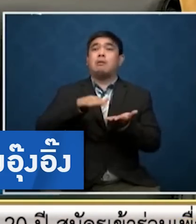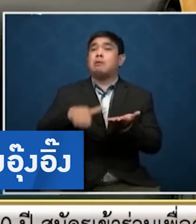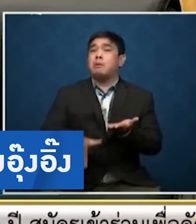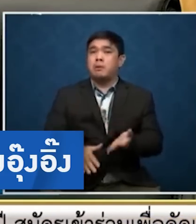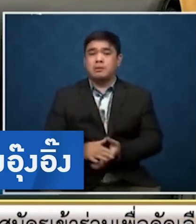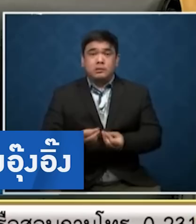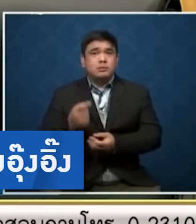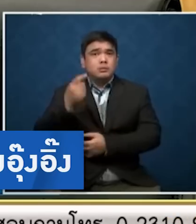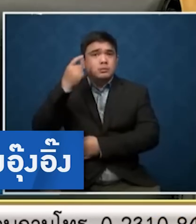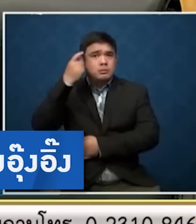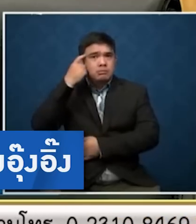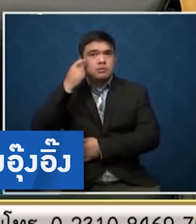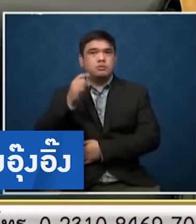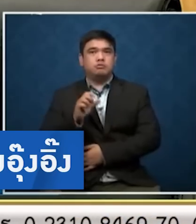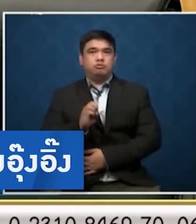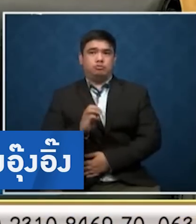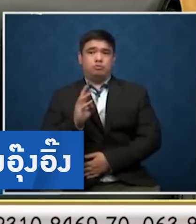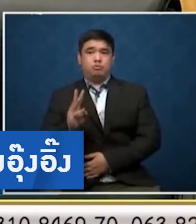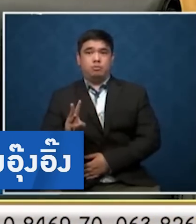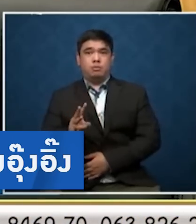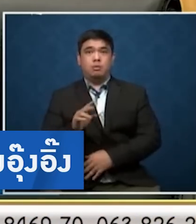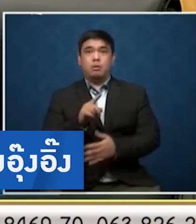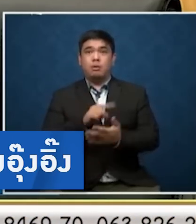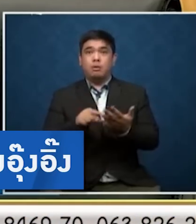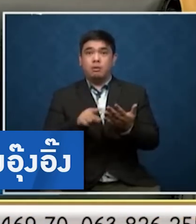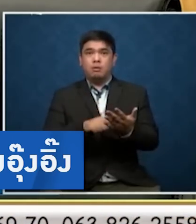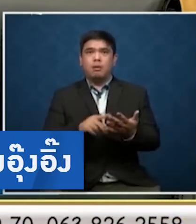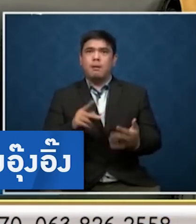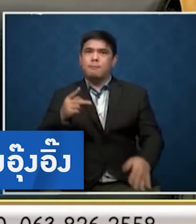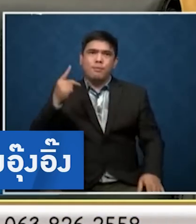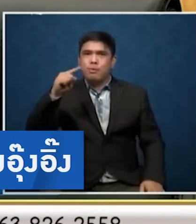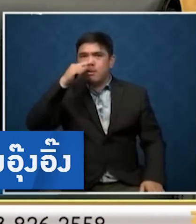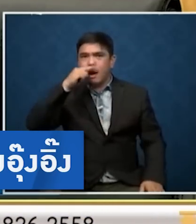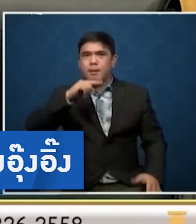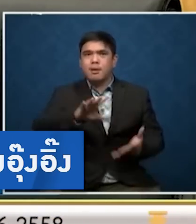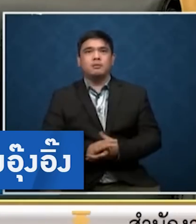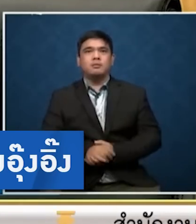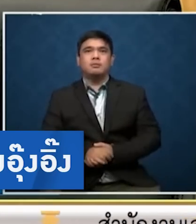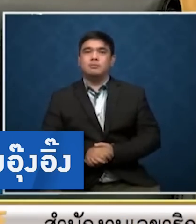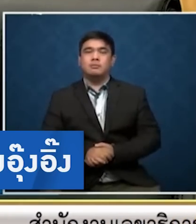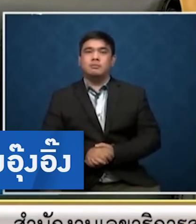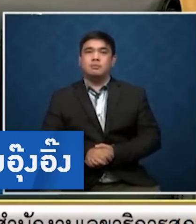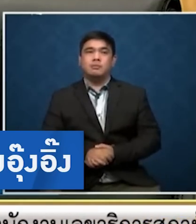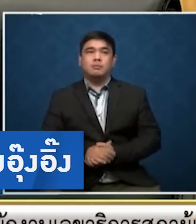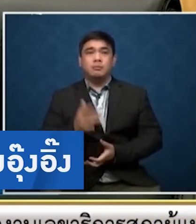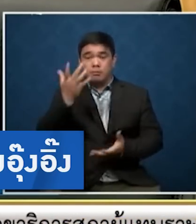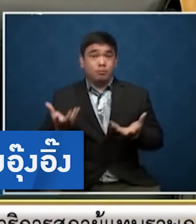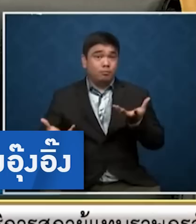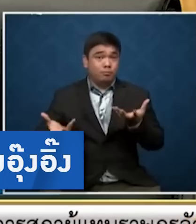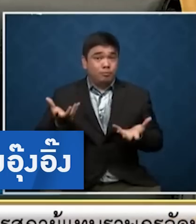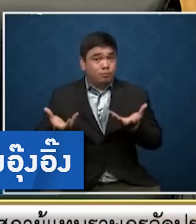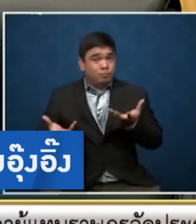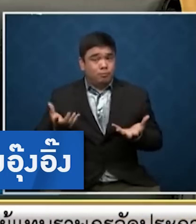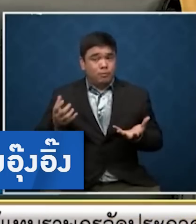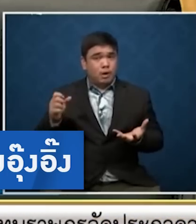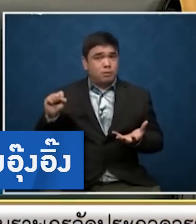ทประเทศล่มจมสว.โหวตเลือกตั้งนายกนี่เป็นประโยชน์กับประเทศชาติกับประชาชนเพราะคอยทวงดุลส.